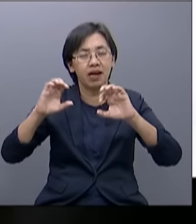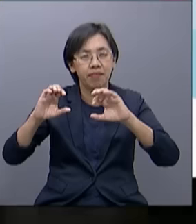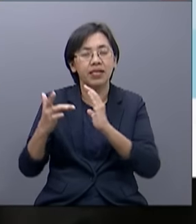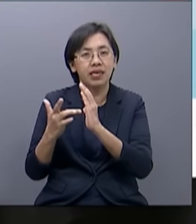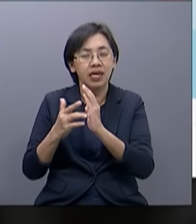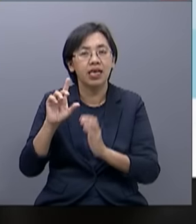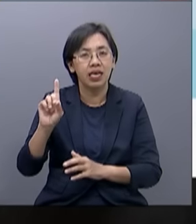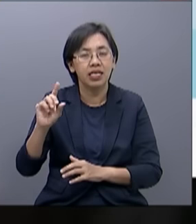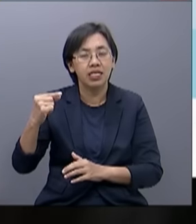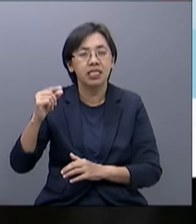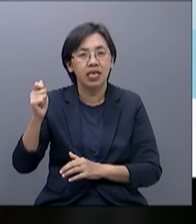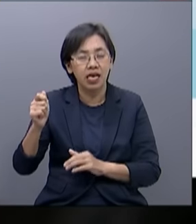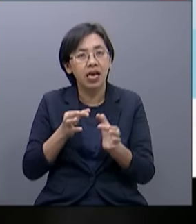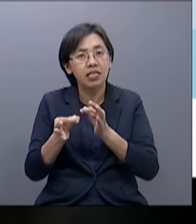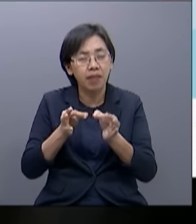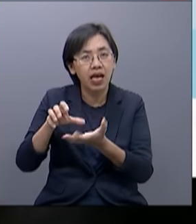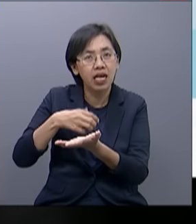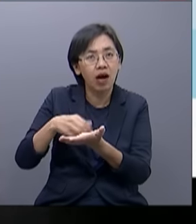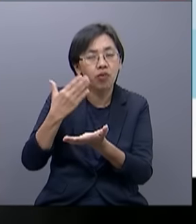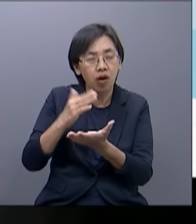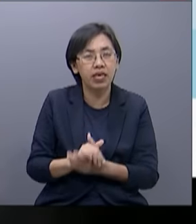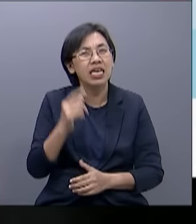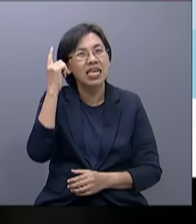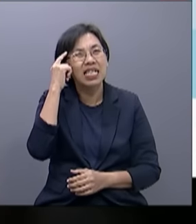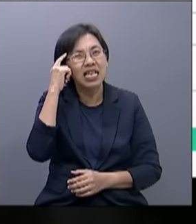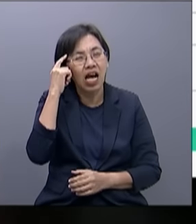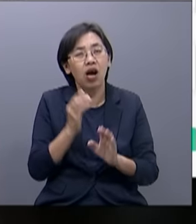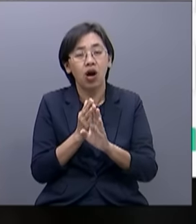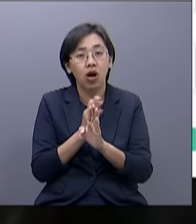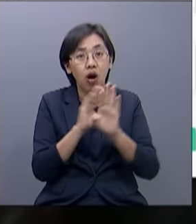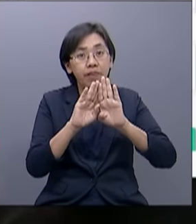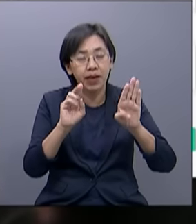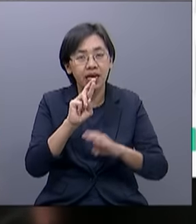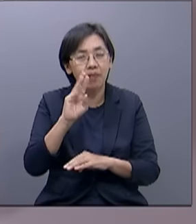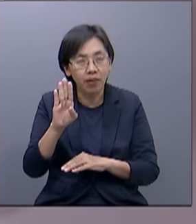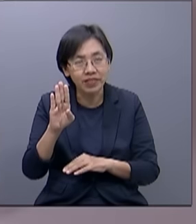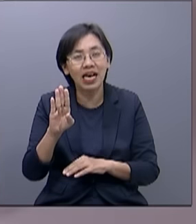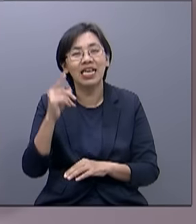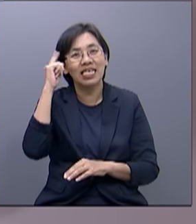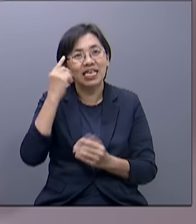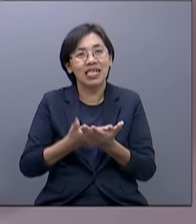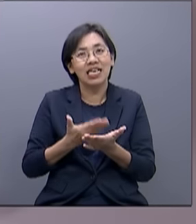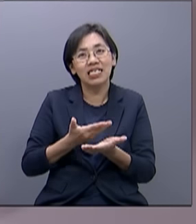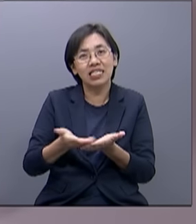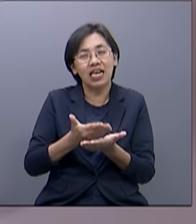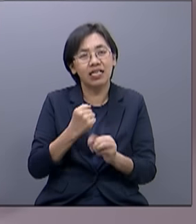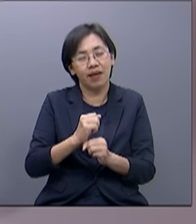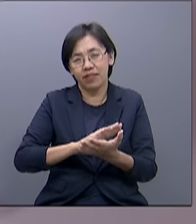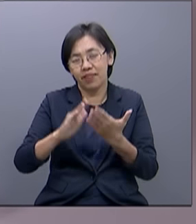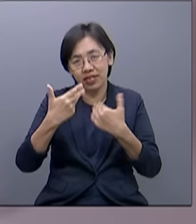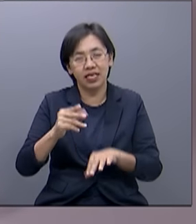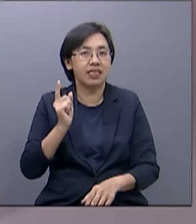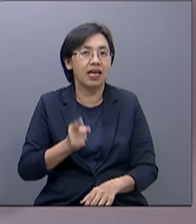dgaรายงานความคืบหน้าเข้ามาแต่เชื่อว่าก่อนการเปิดใช้จ่ายดิจิตอลระบบการชำระเงินเนี่ยจะแล้วเสร็จอย่างแน่